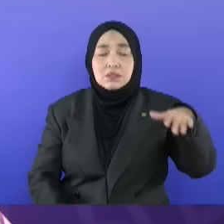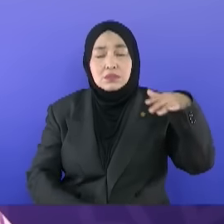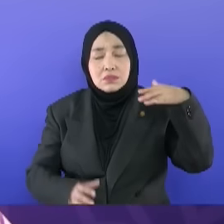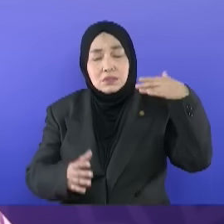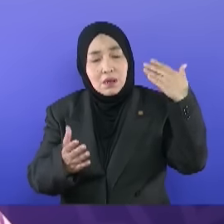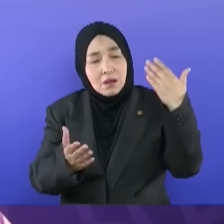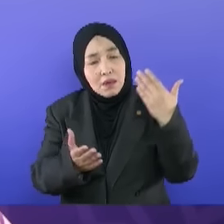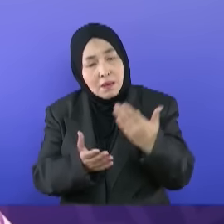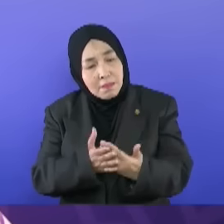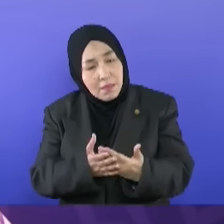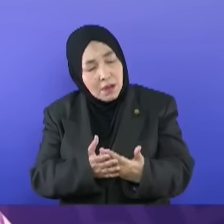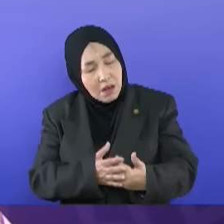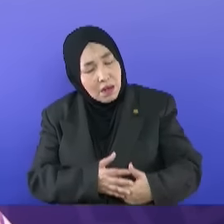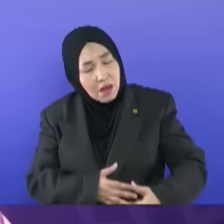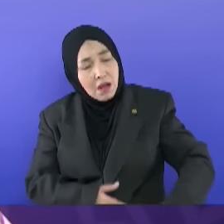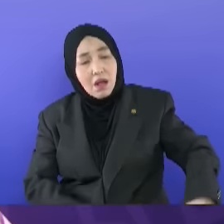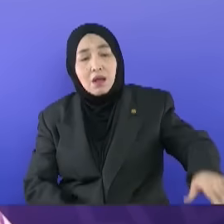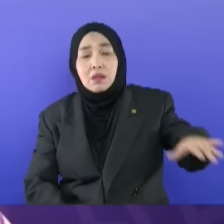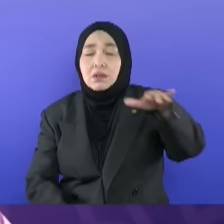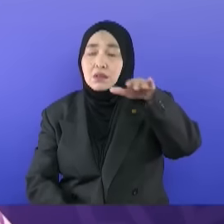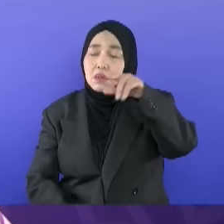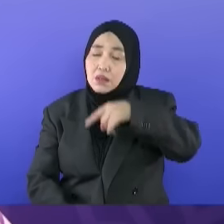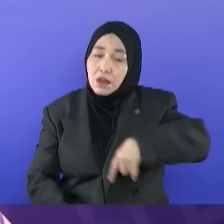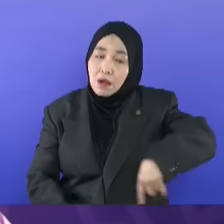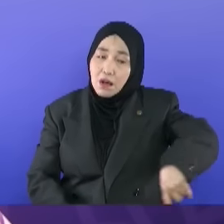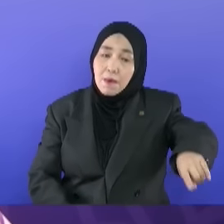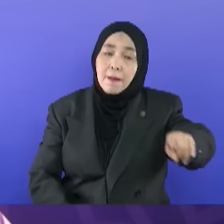hatta tattabi